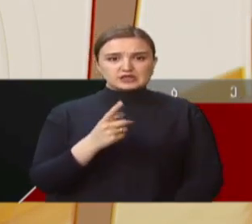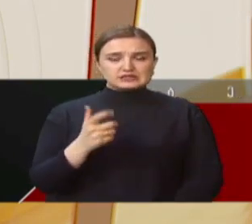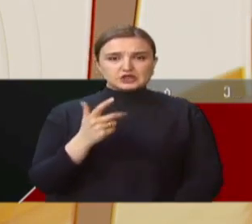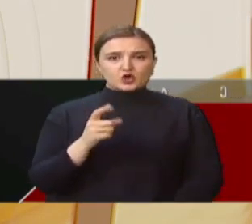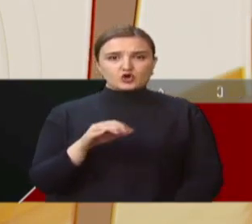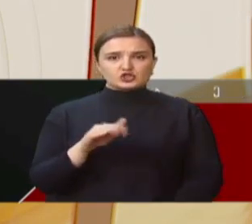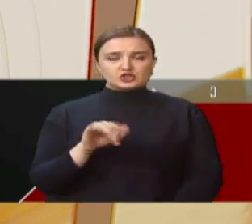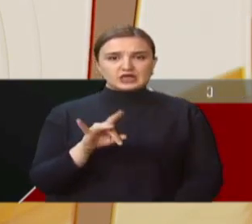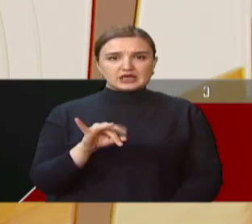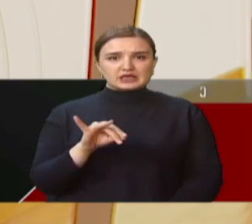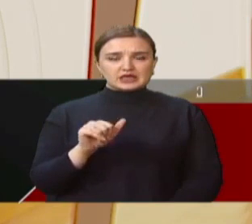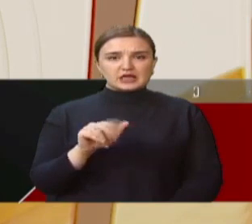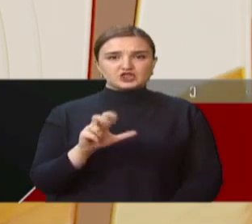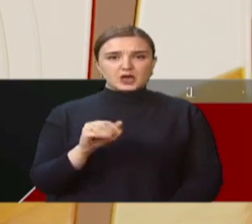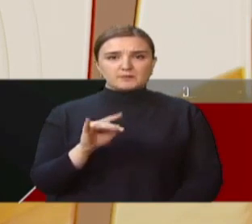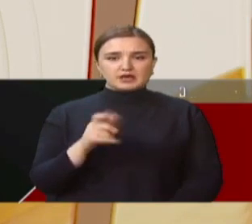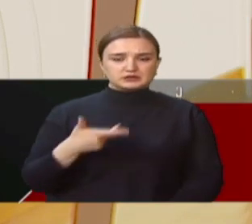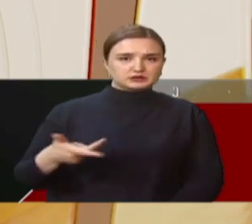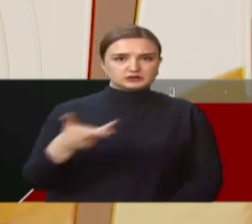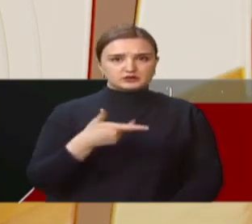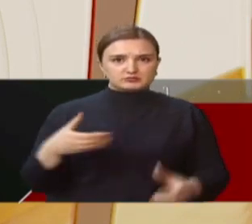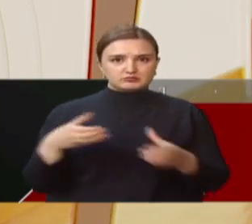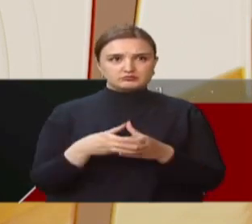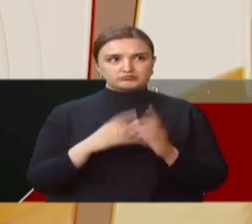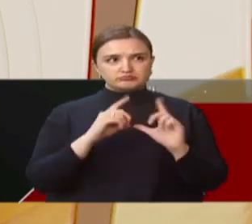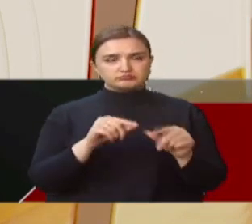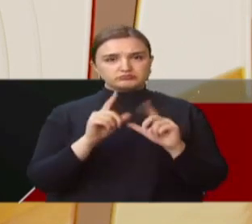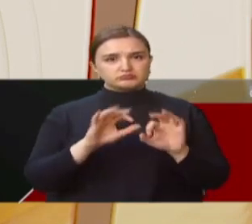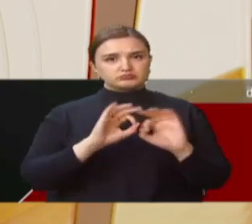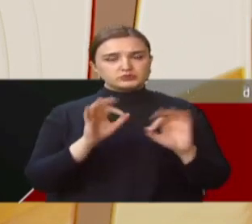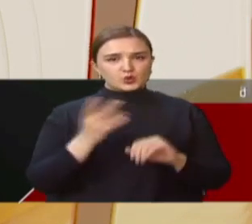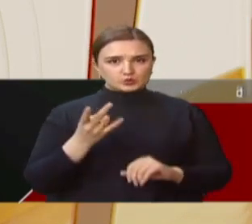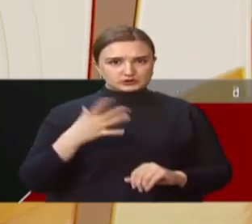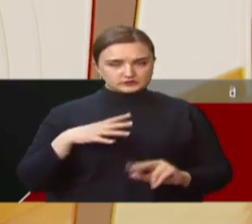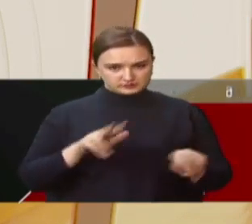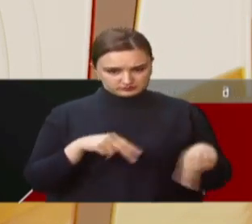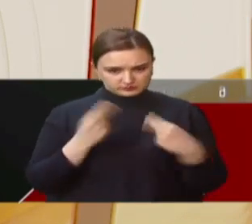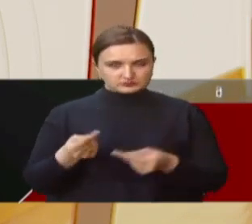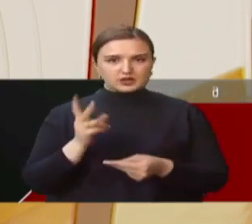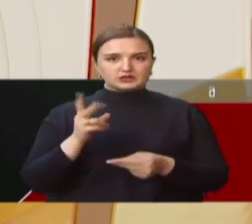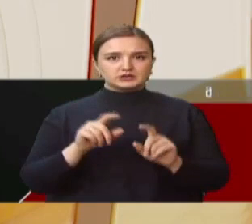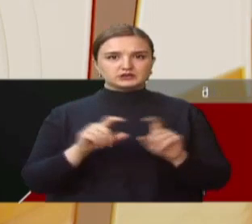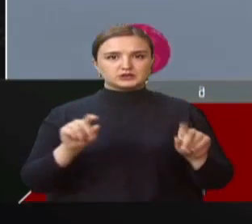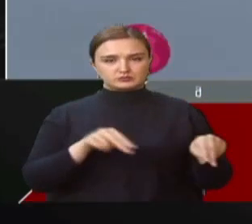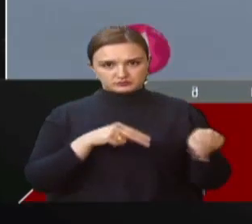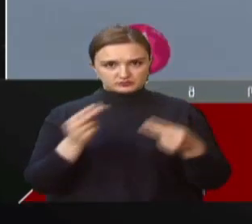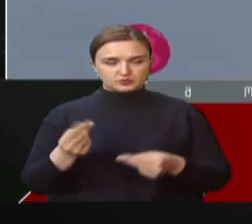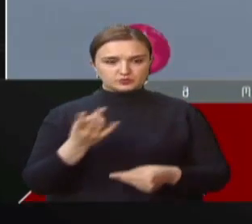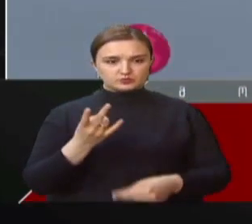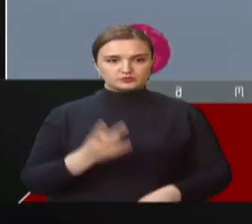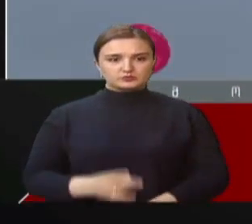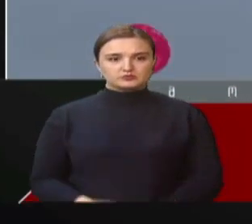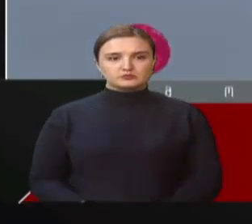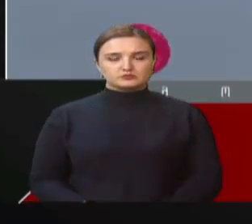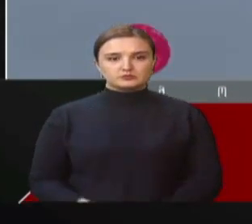Elena Hoștari asta, Ghircitan, etata, eu ne vodit, cu el a strum. Ca cu ea n-am unda mi ico candidati statusi. Am vizitat în Dakar și Rabit, pa